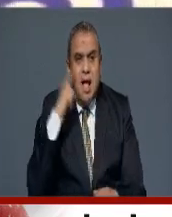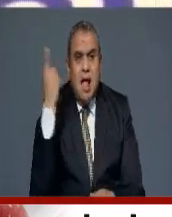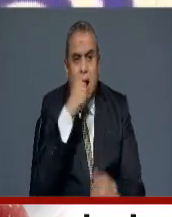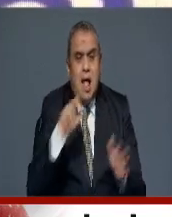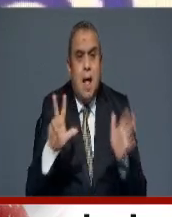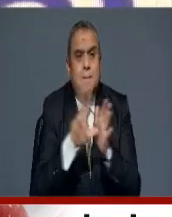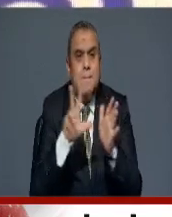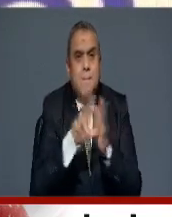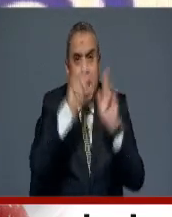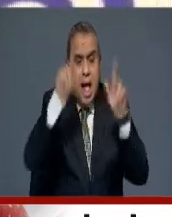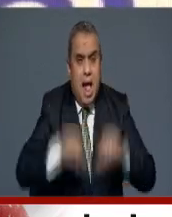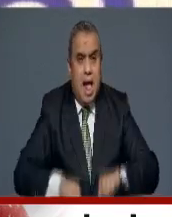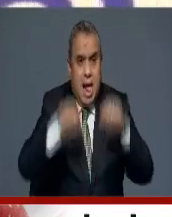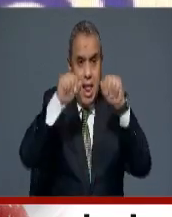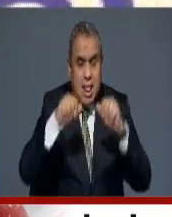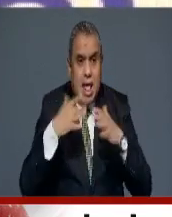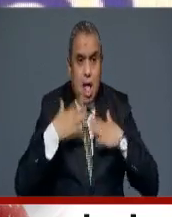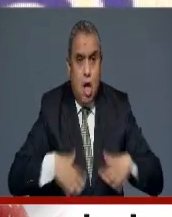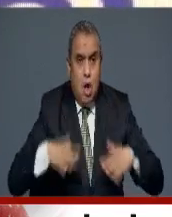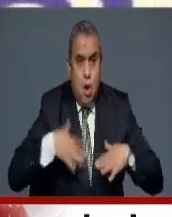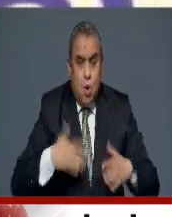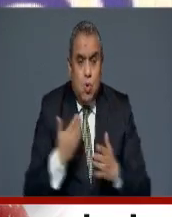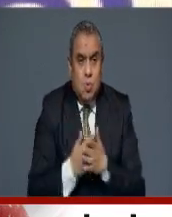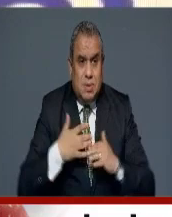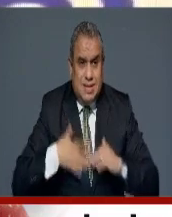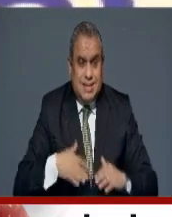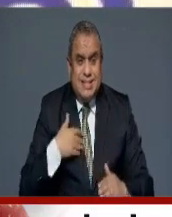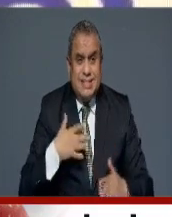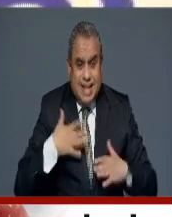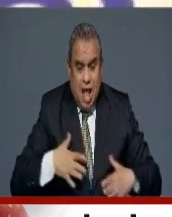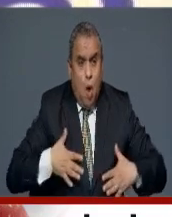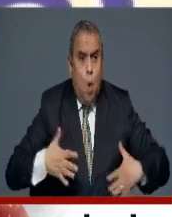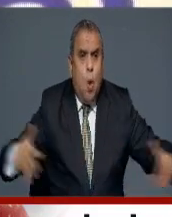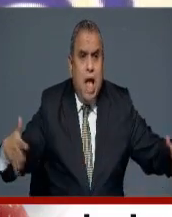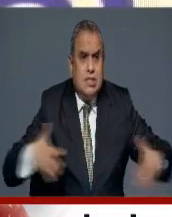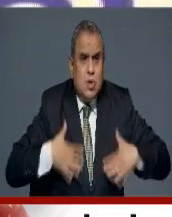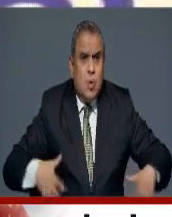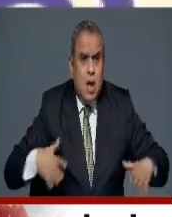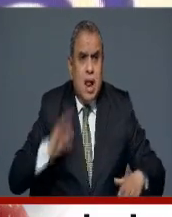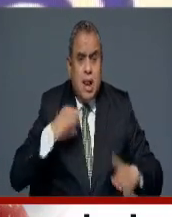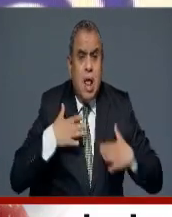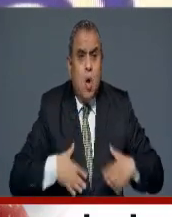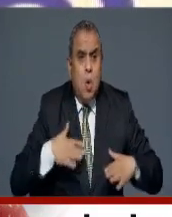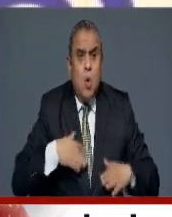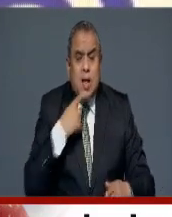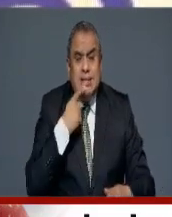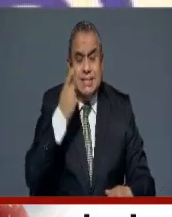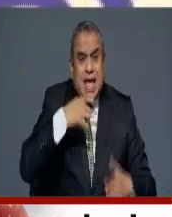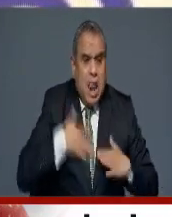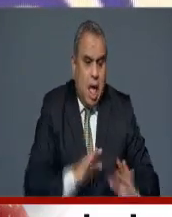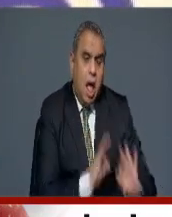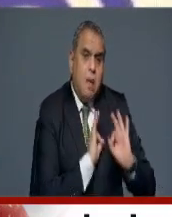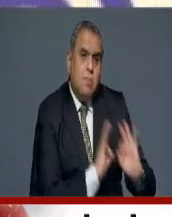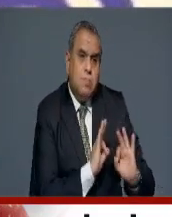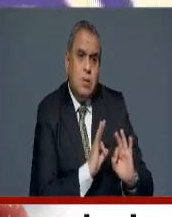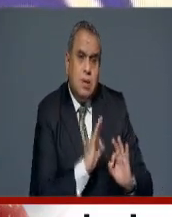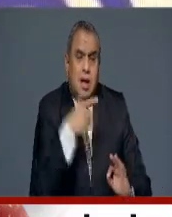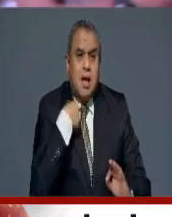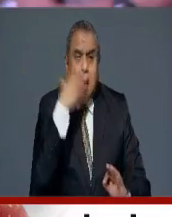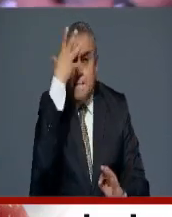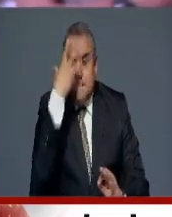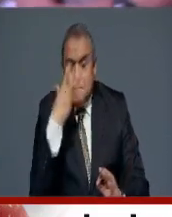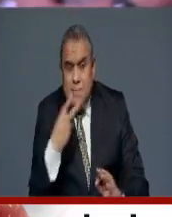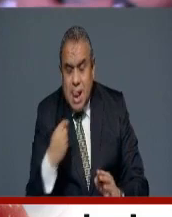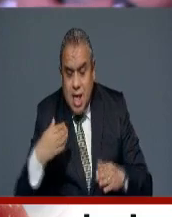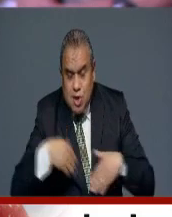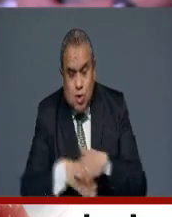تصر إنها تجيب لي هدوم كبيرة عليا عشان تعيش، مش مهم أنا ألبس على مقاسي، المهم إن الهدوم تعيش. وأفضل حاضنها طول الليل لغاية لما أصحى